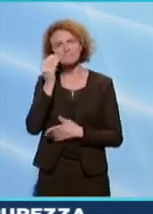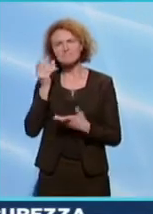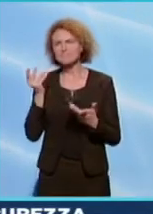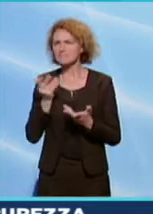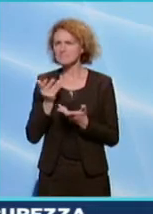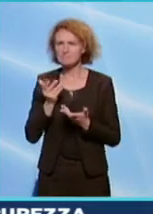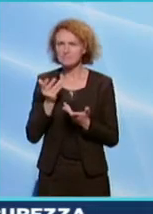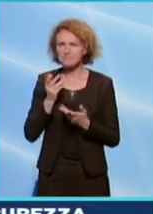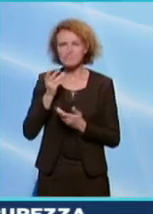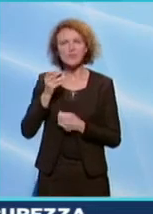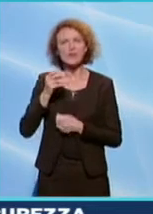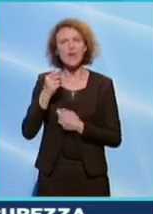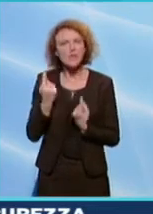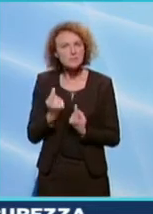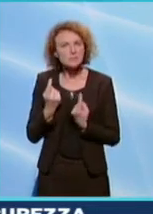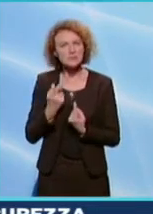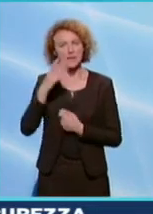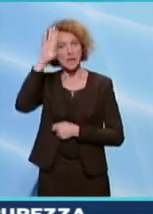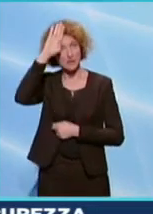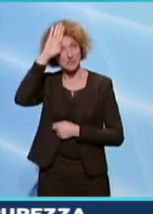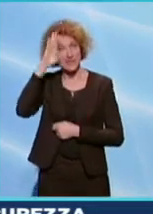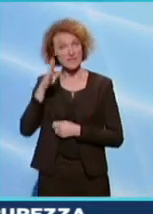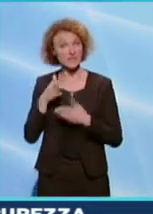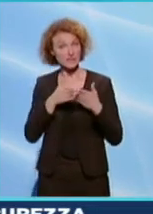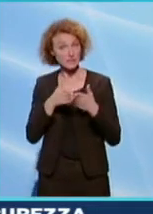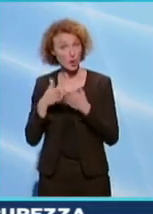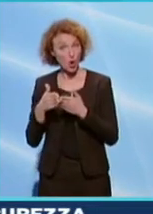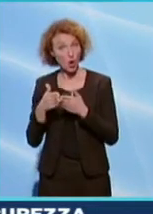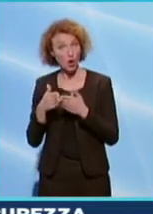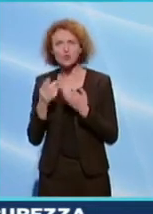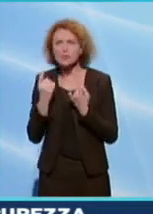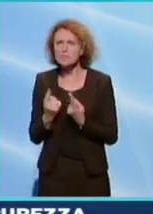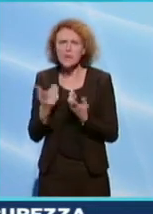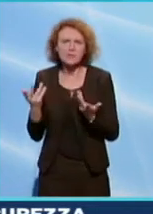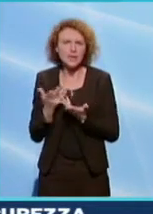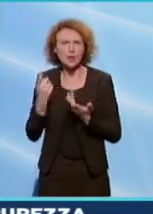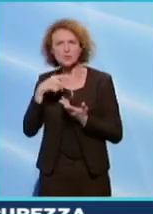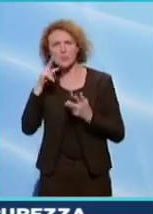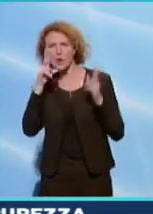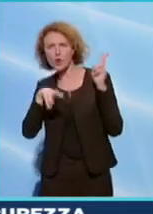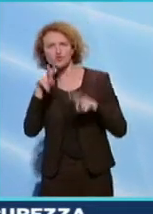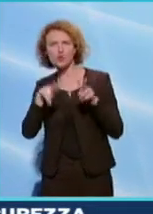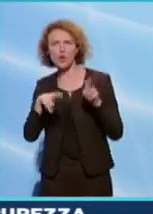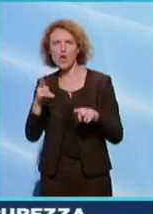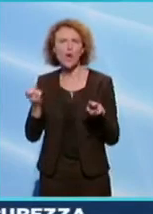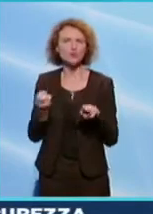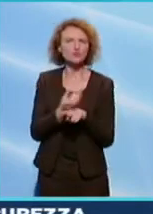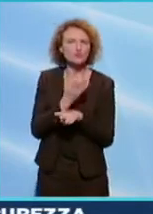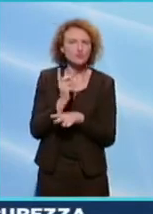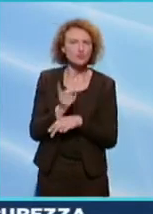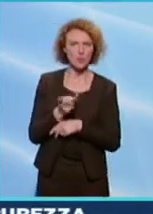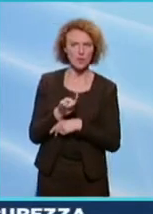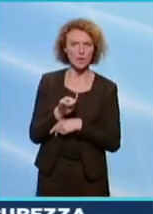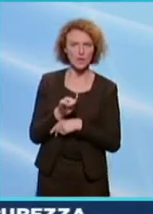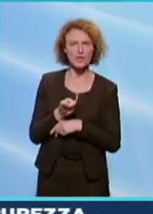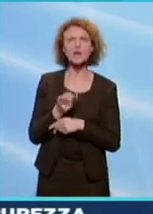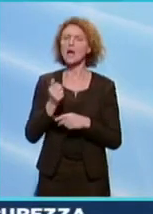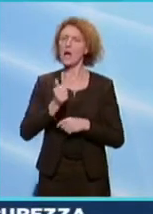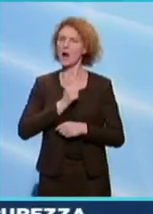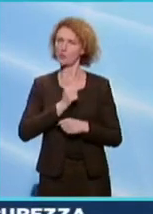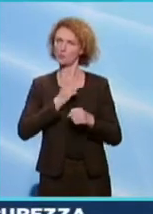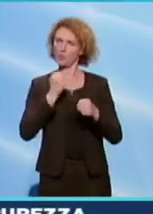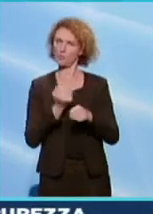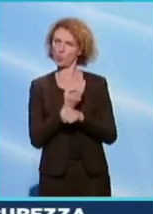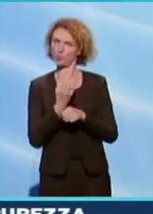attendere la capitaneria di porto per accertare quello che è successo le operazioni di autoproduzione come dice lei correttamente possono